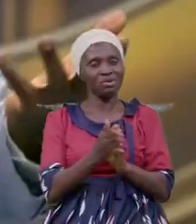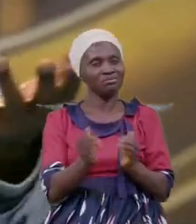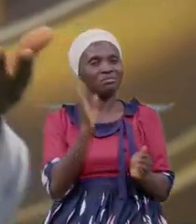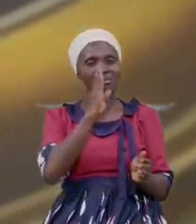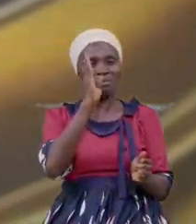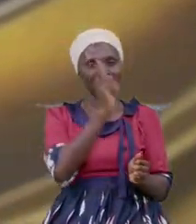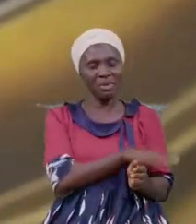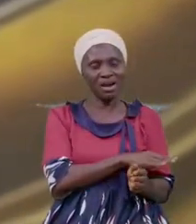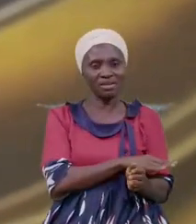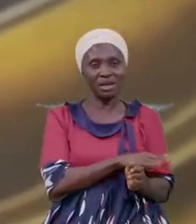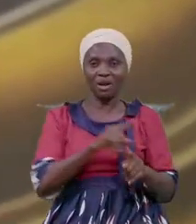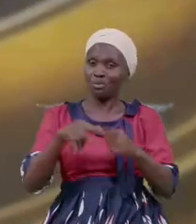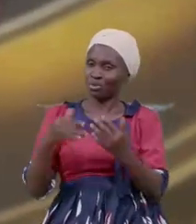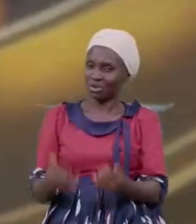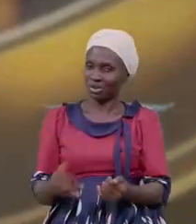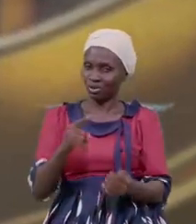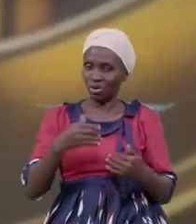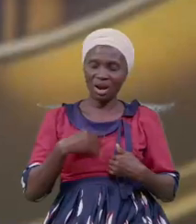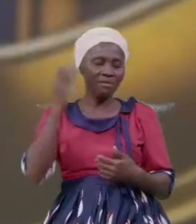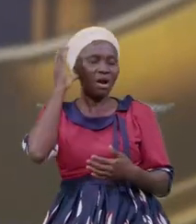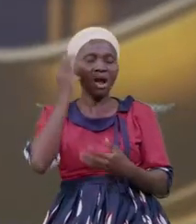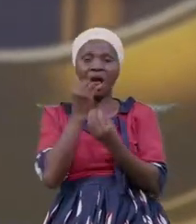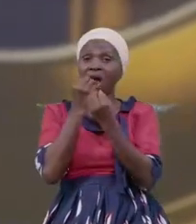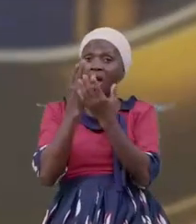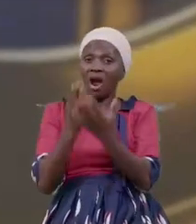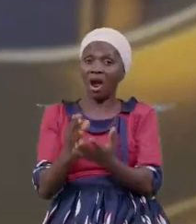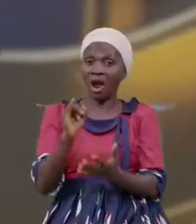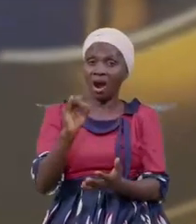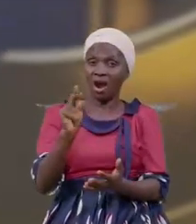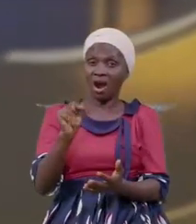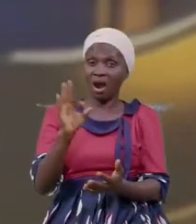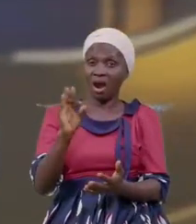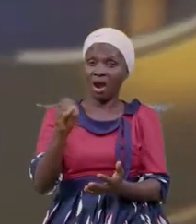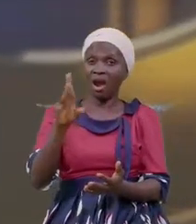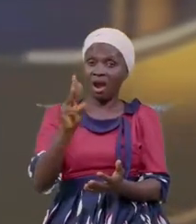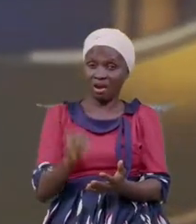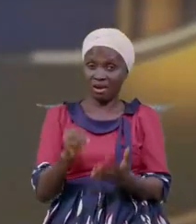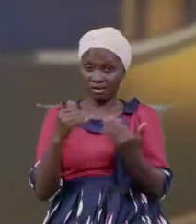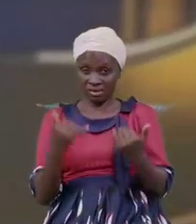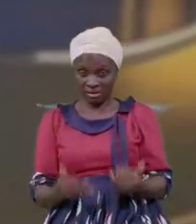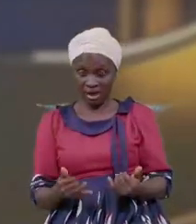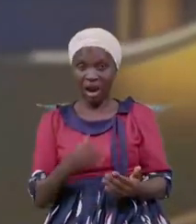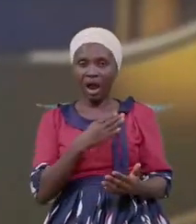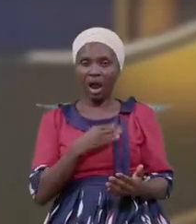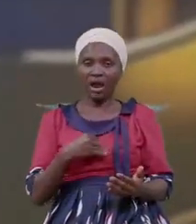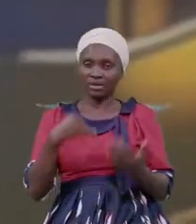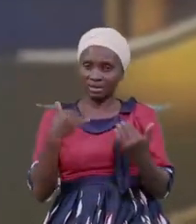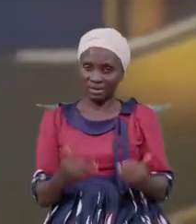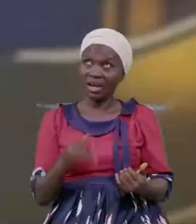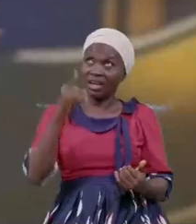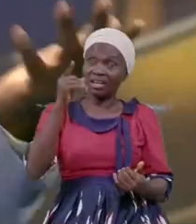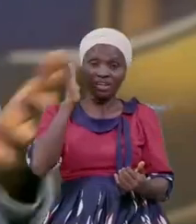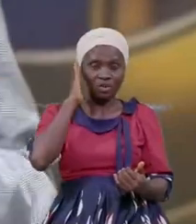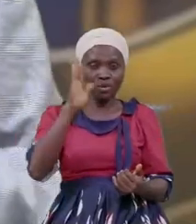venus et vous prenez cette information et vous invoquer le dieu du ciel il va vous